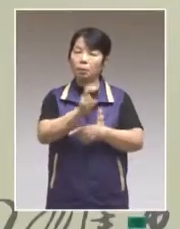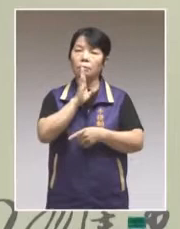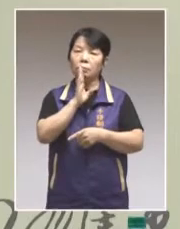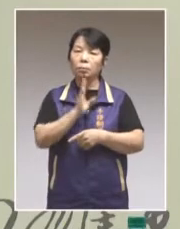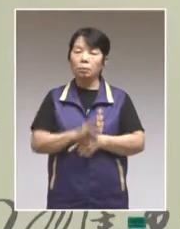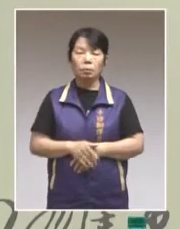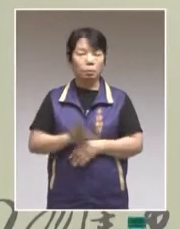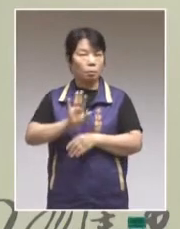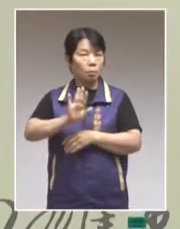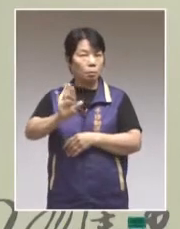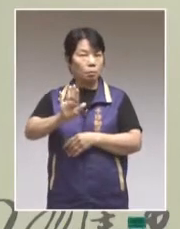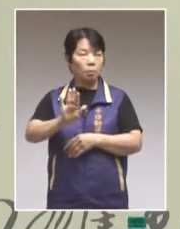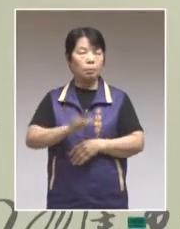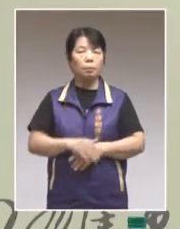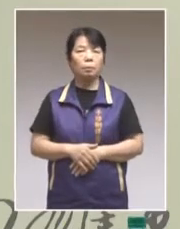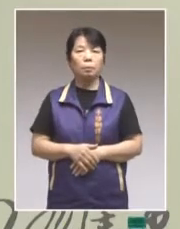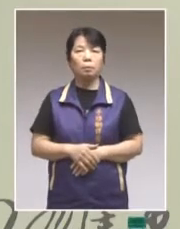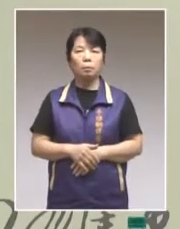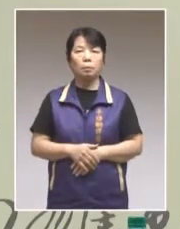是属于